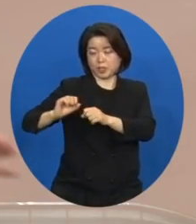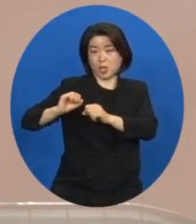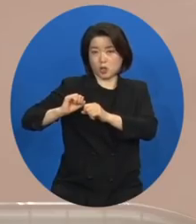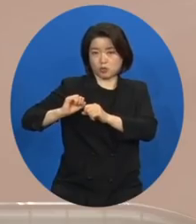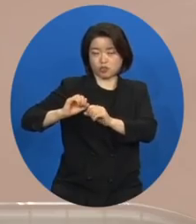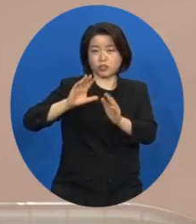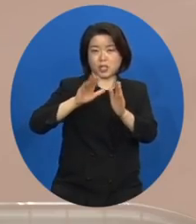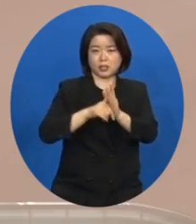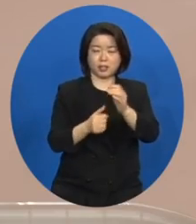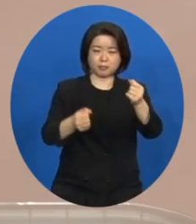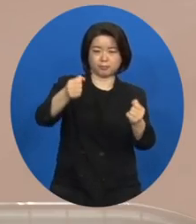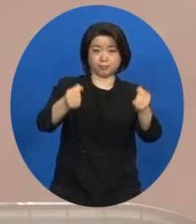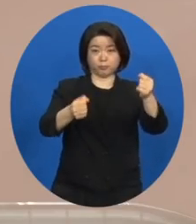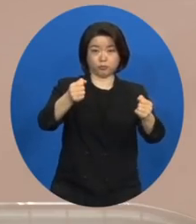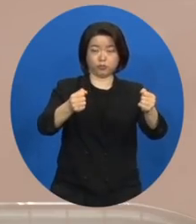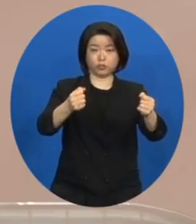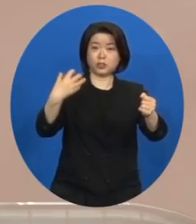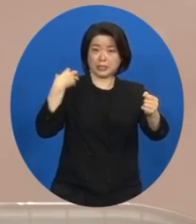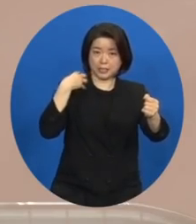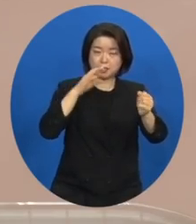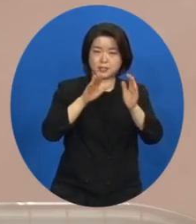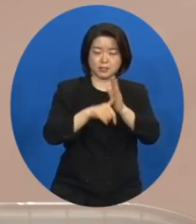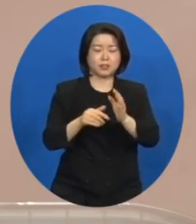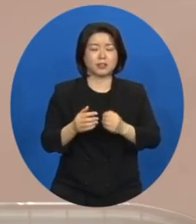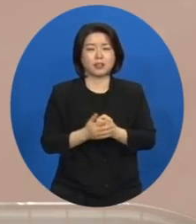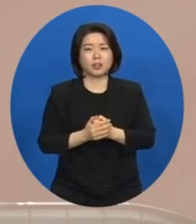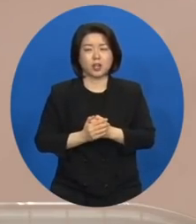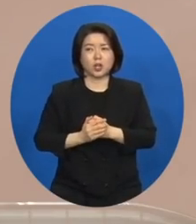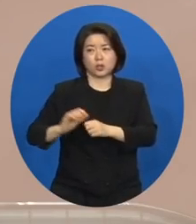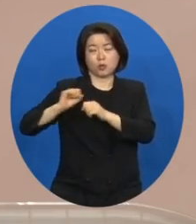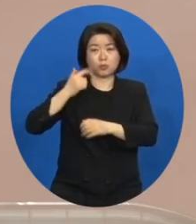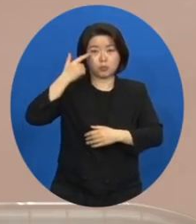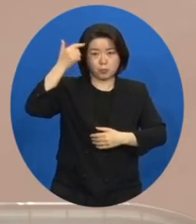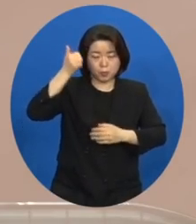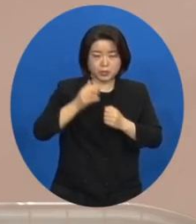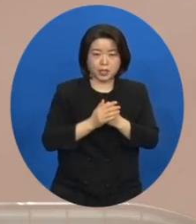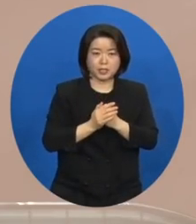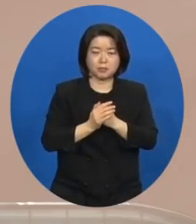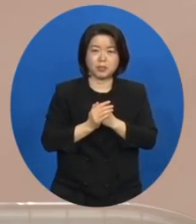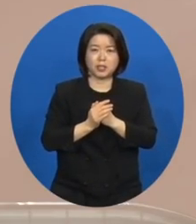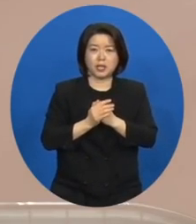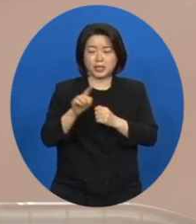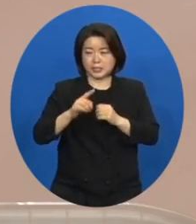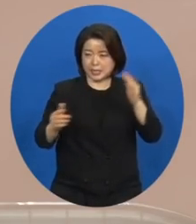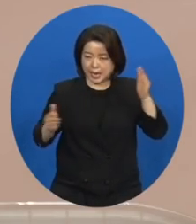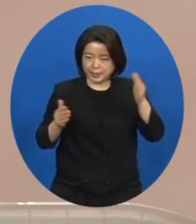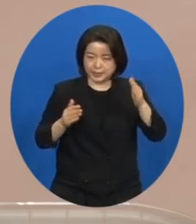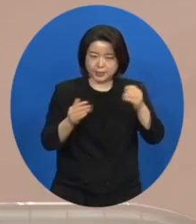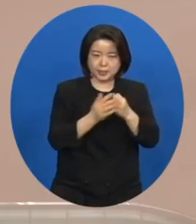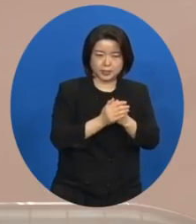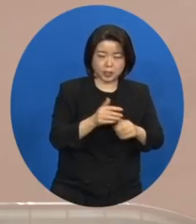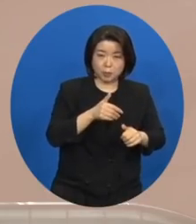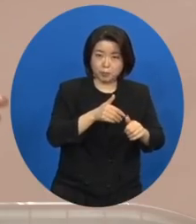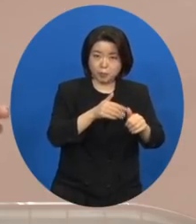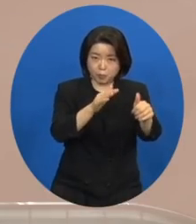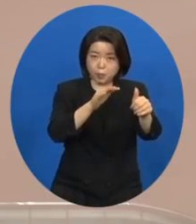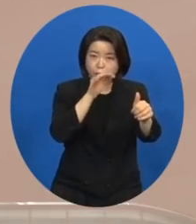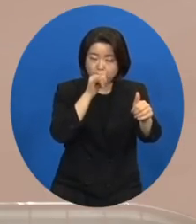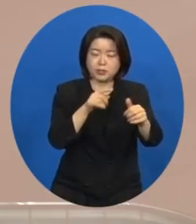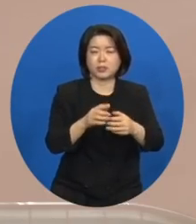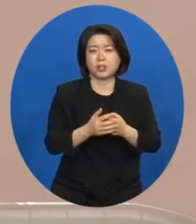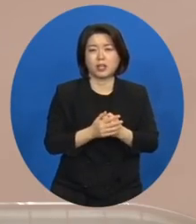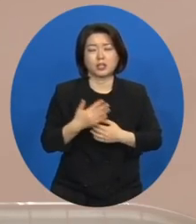군정 목사님이 우리 학생들을 데리고 4 박 5 일 어디에 있는 극이 돈에서 있는 집회에 보내셨어요 저도 얘를 데리고 갔습니다